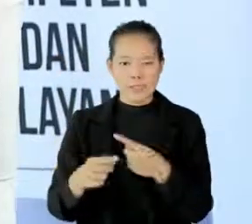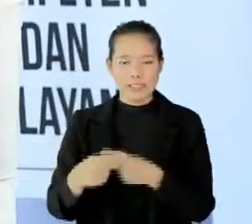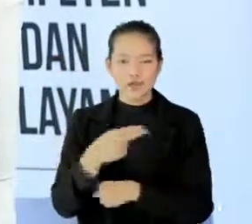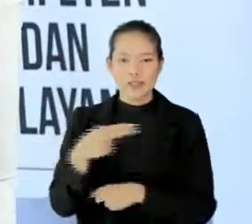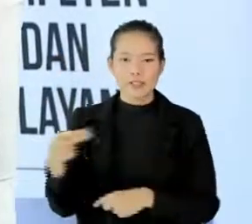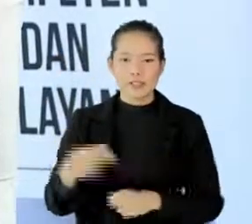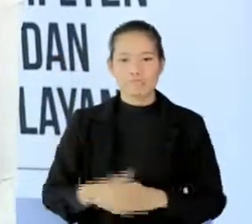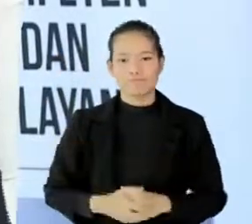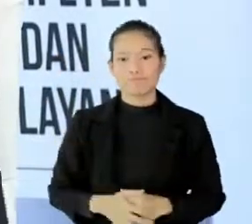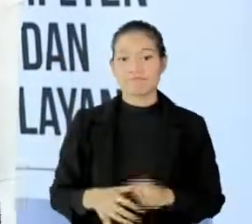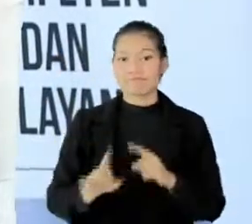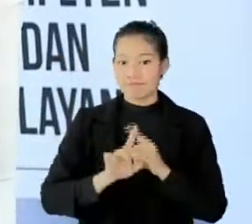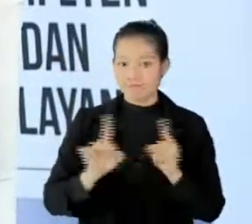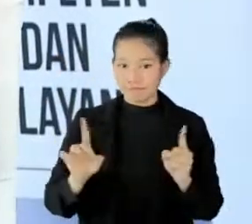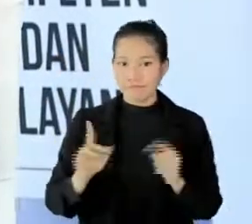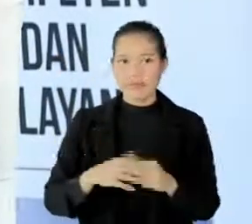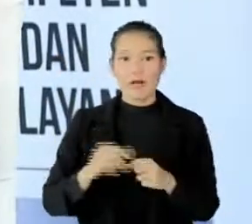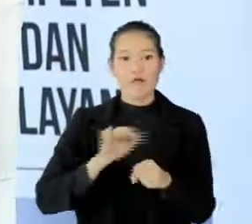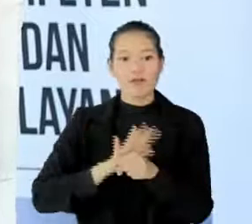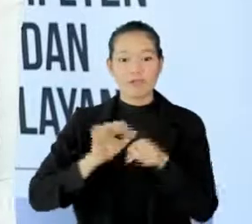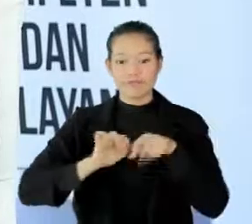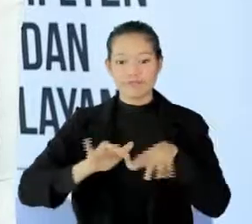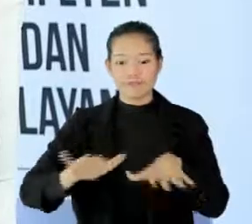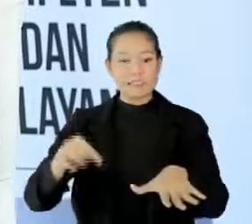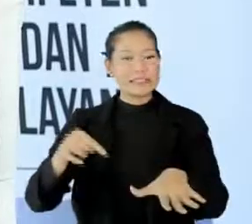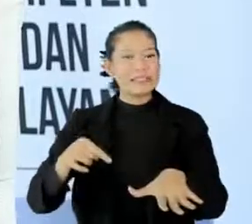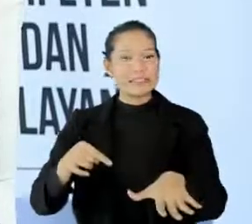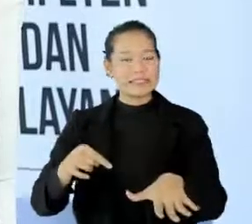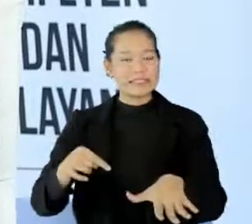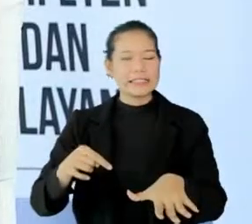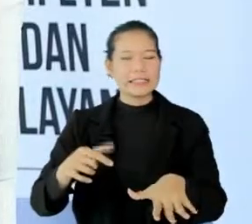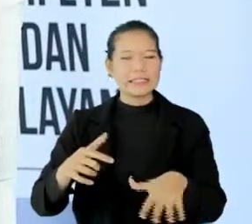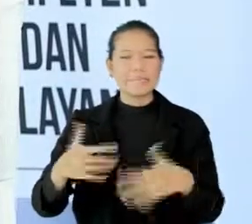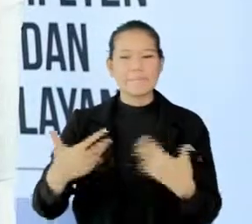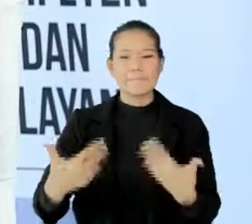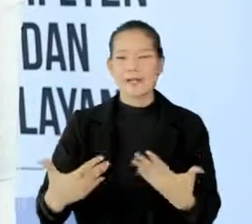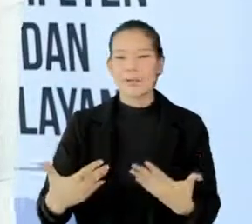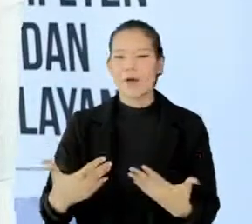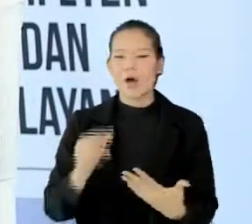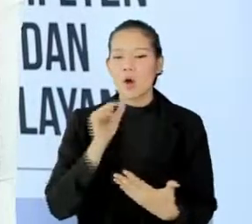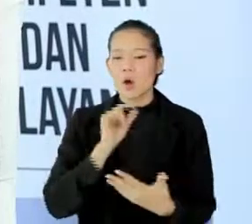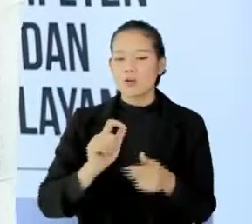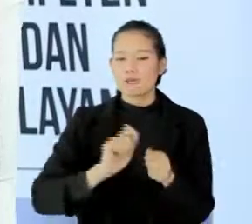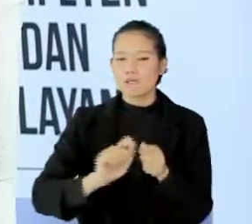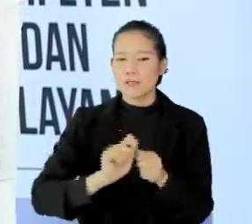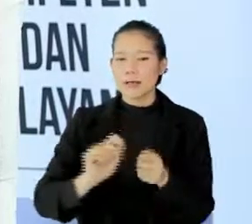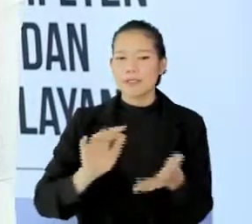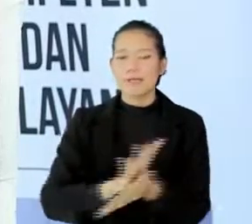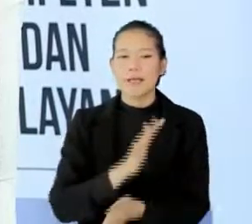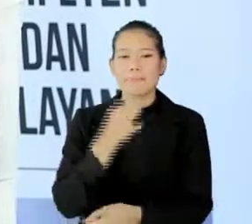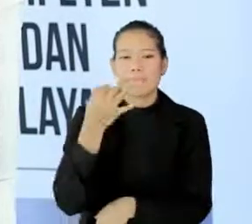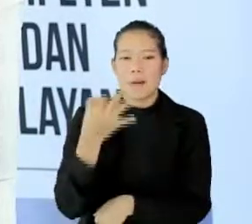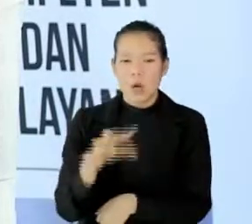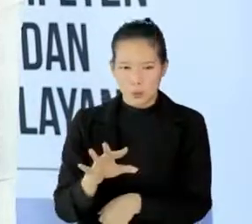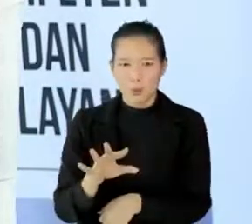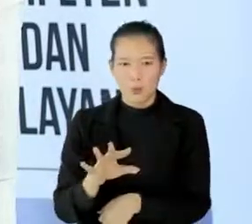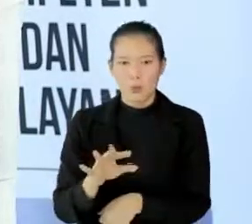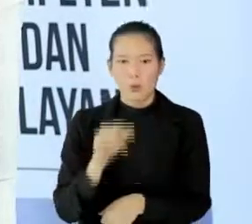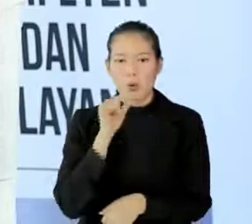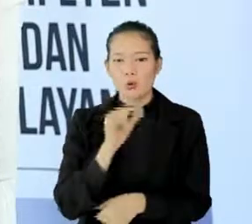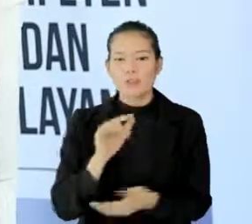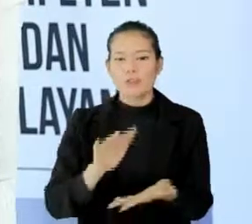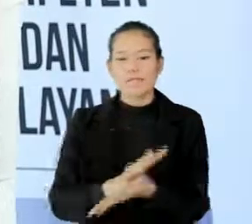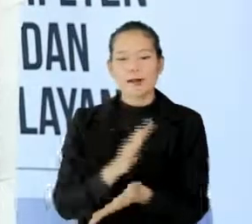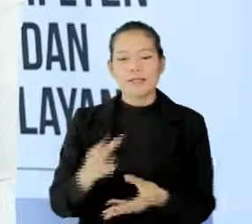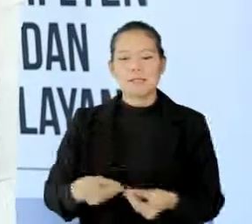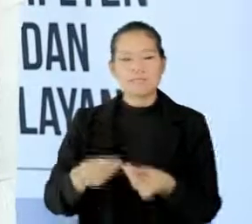Indonesia. Namun, pandemi ini dapat menjadi satu titik tolak dalam menciptakan peluang baru serta memberikan